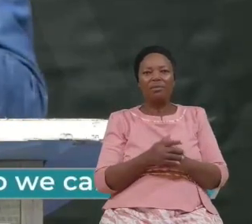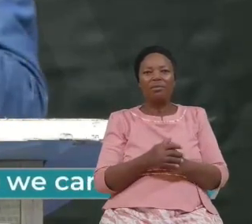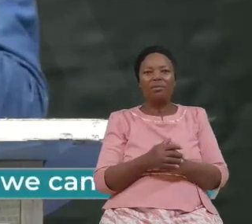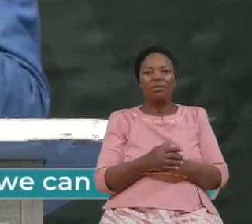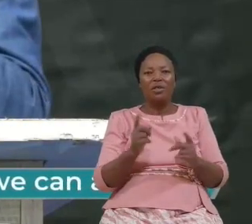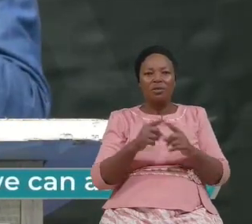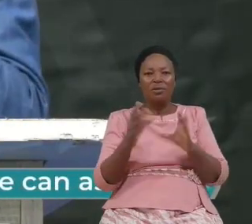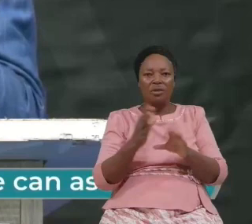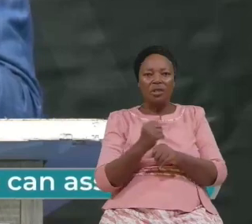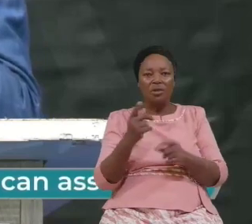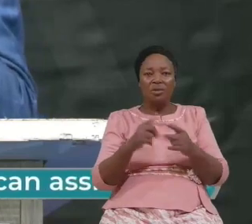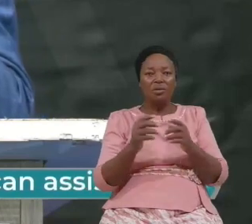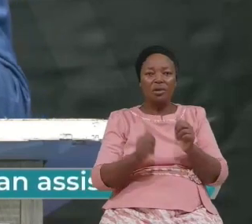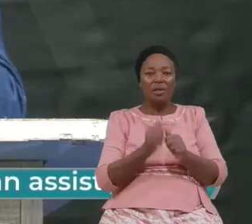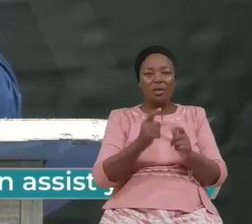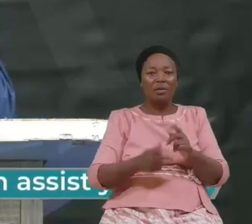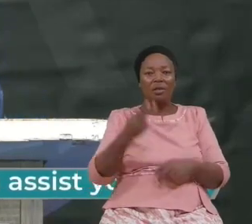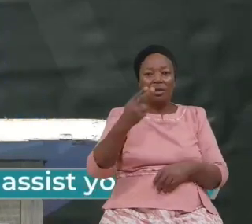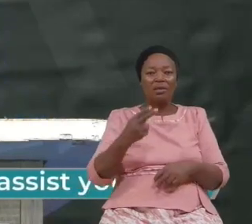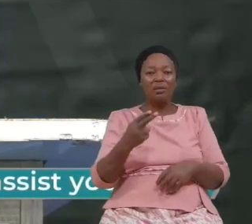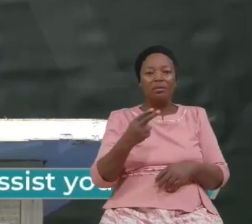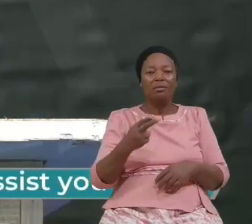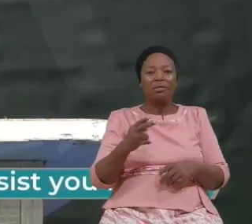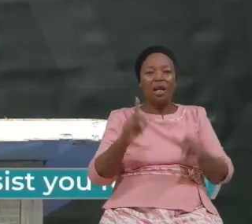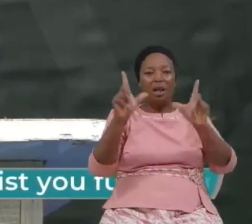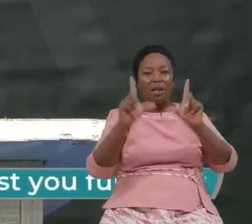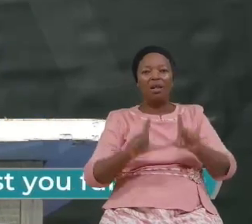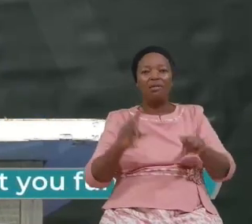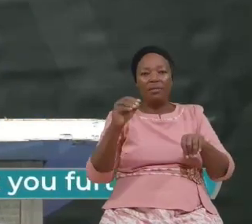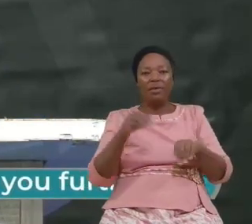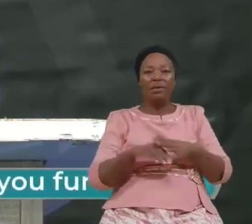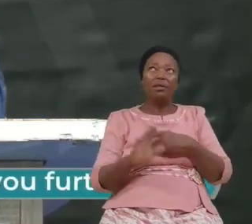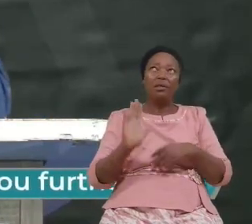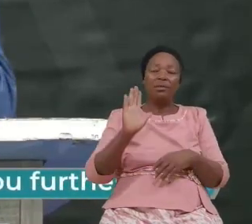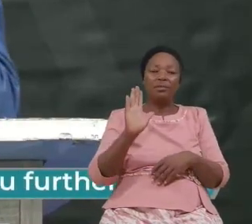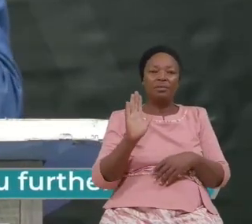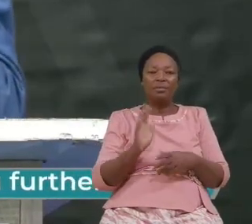pour te conduire à un niveau supérieur avec lui